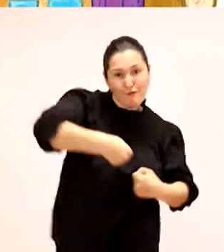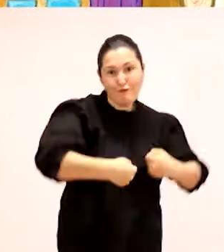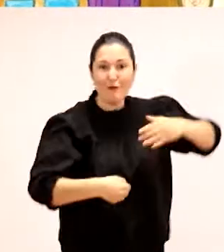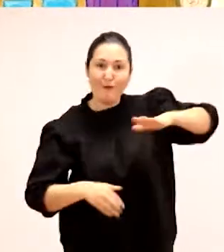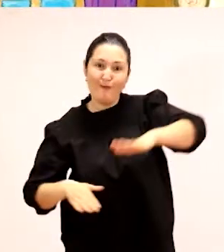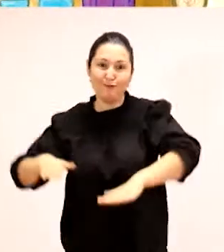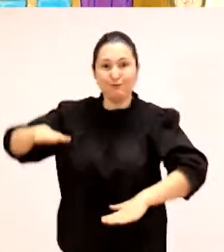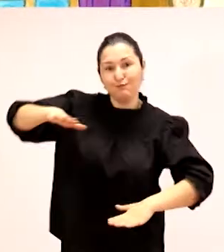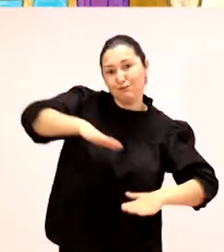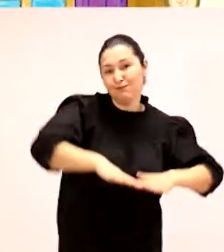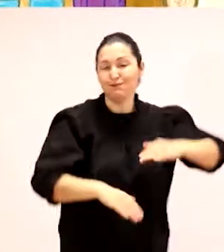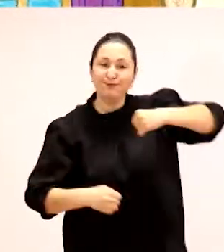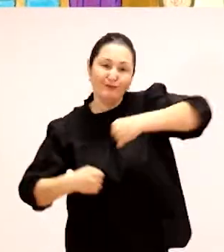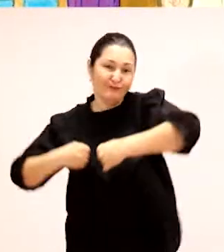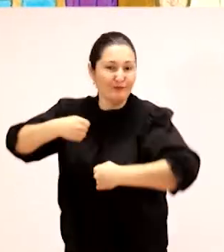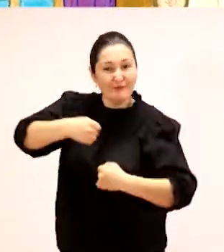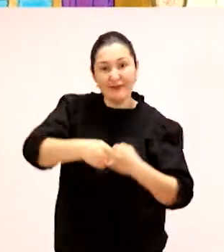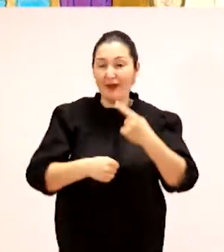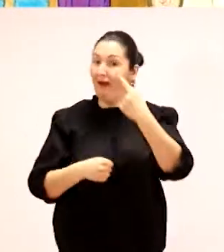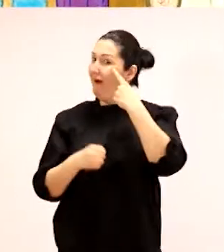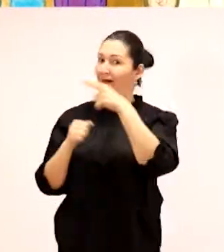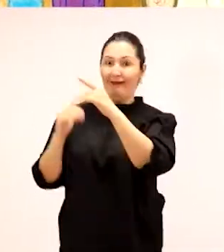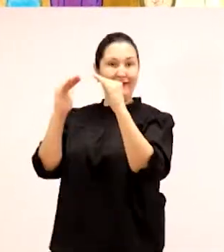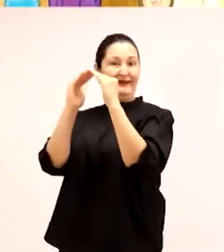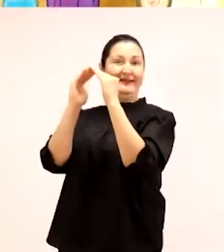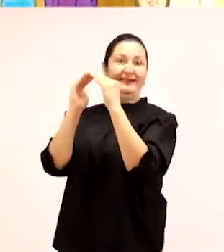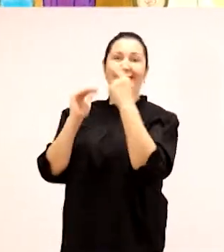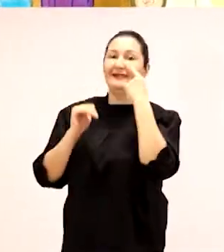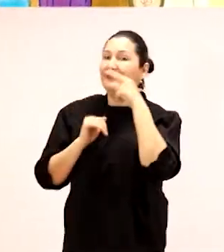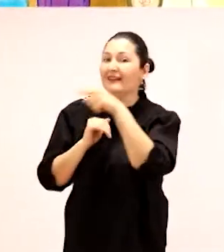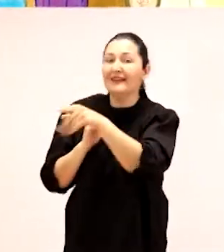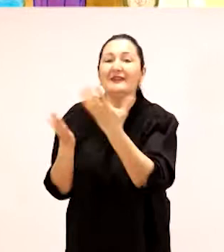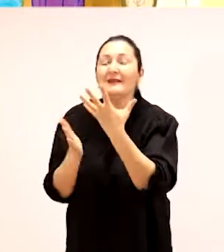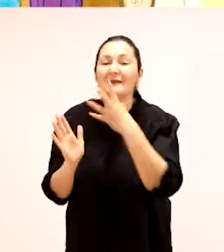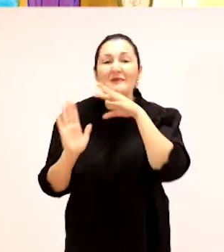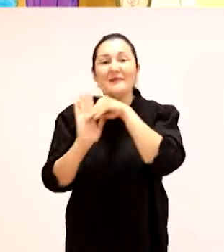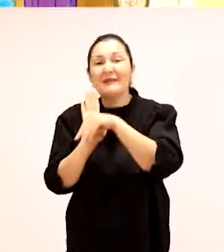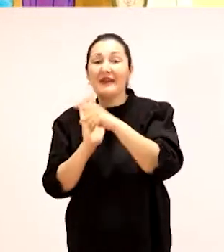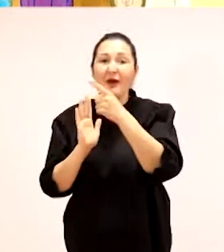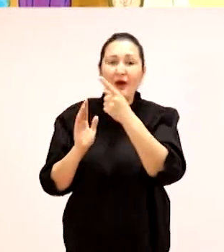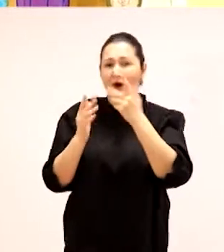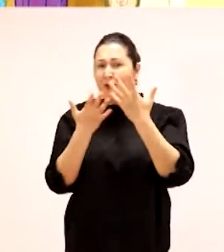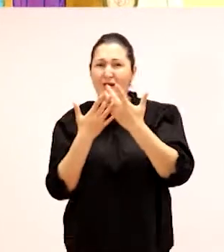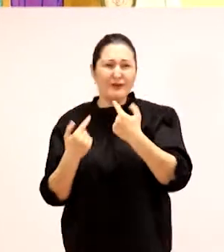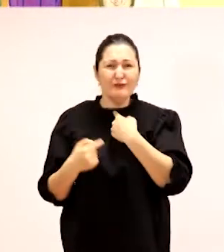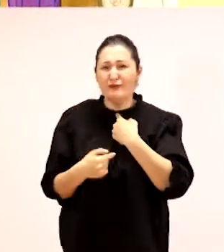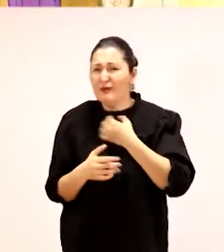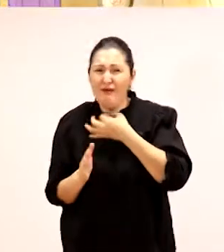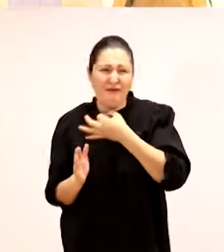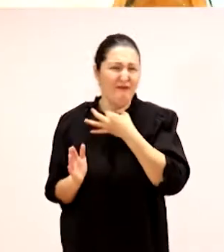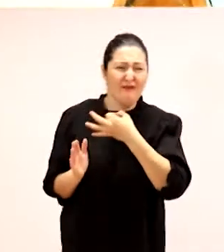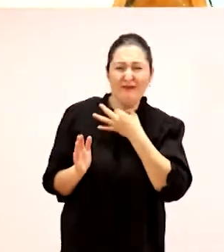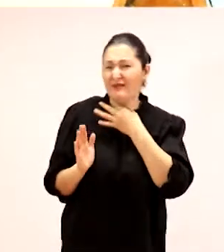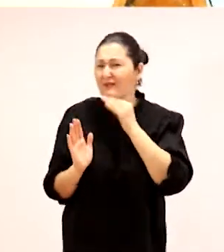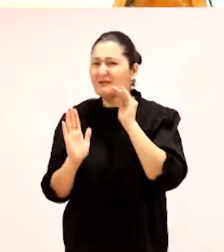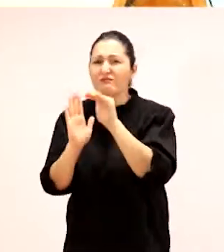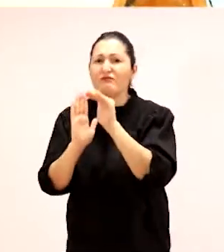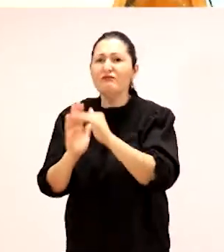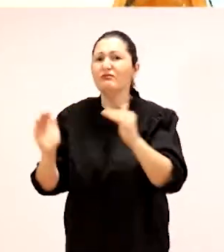косолапый. Увидел медведь теремок, остановился и заревел во всю мочь.